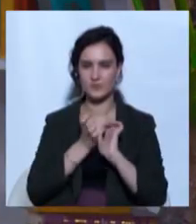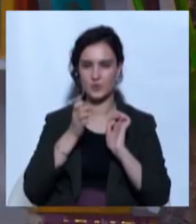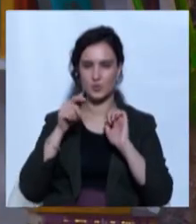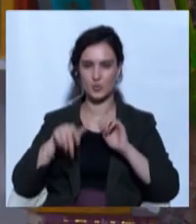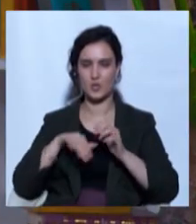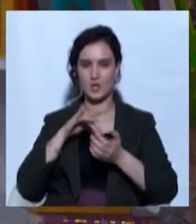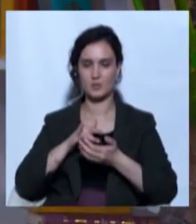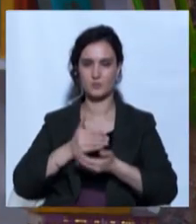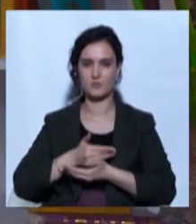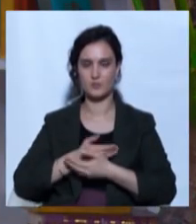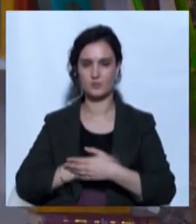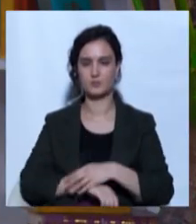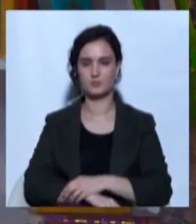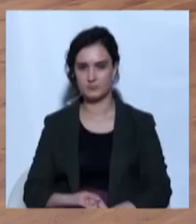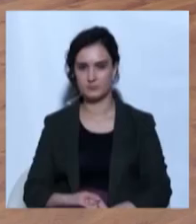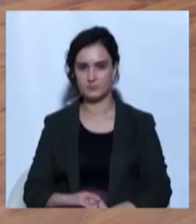ქალაქებში ვცხოვრობთ.